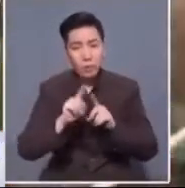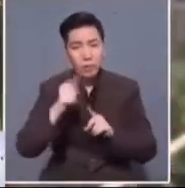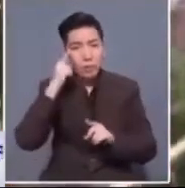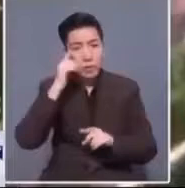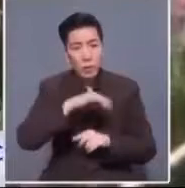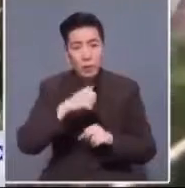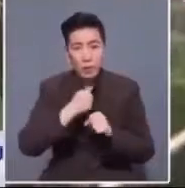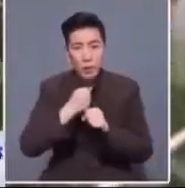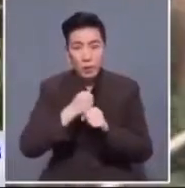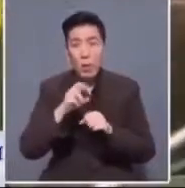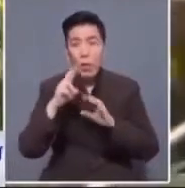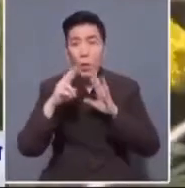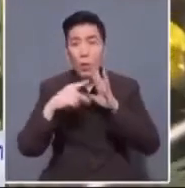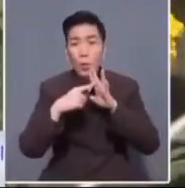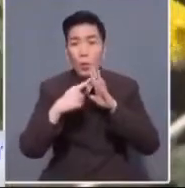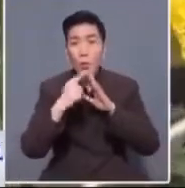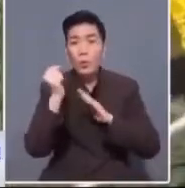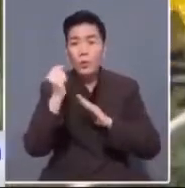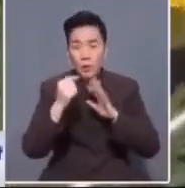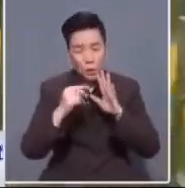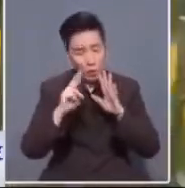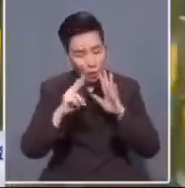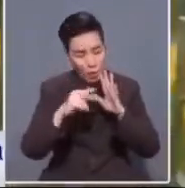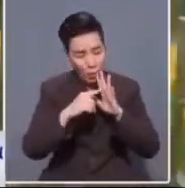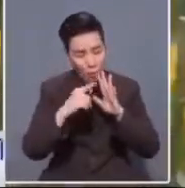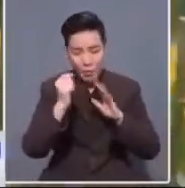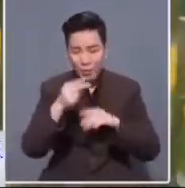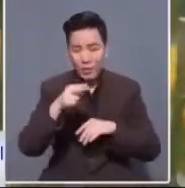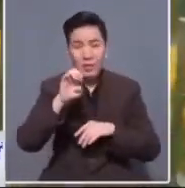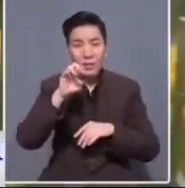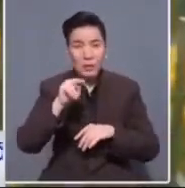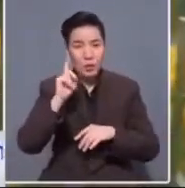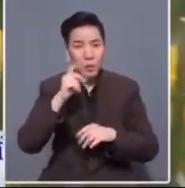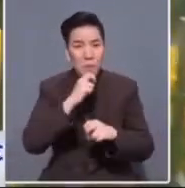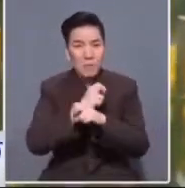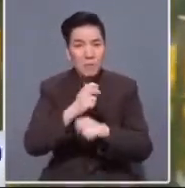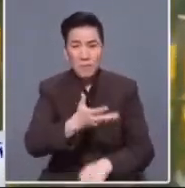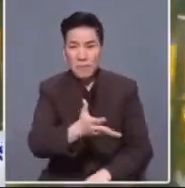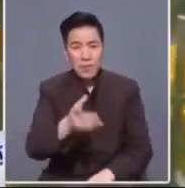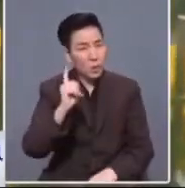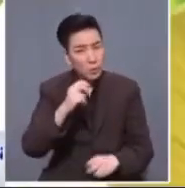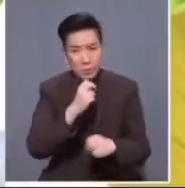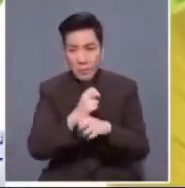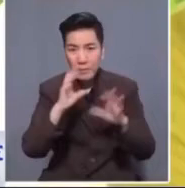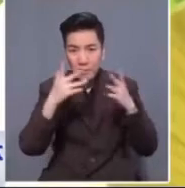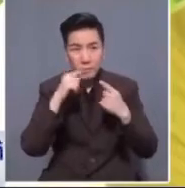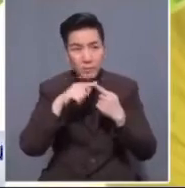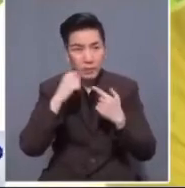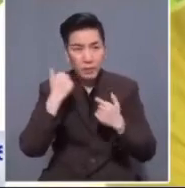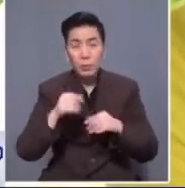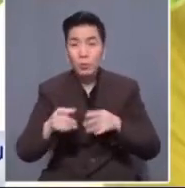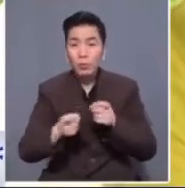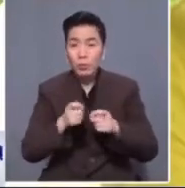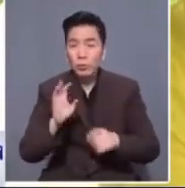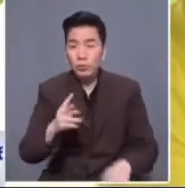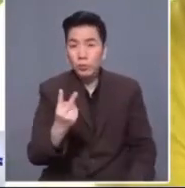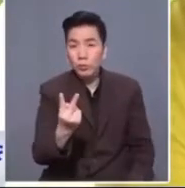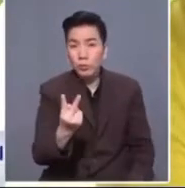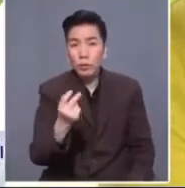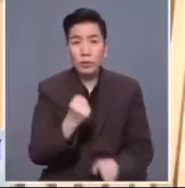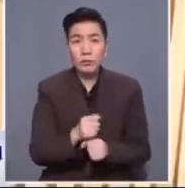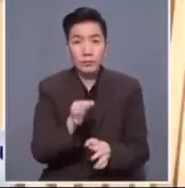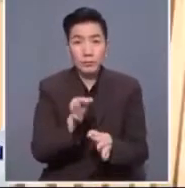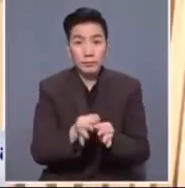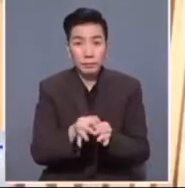ไปสกัดสารลูทีนออกมาเนี่ยจะต้องเป็นดาวเรืองที่ไม่มีสารพิษตกค้าง ปลอดสารเลย ใช่ ค ่ ะผู้จัดการคะทั้งสองท่านนี่เป็นลูกค้าธก